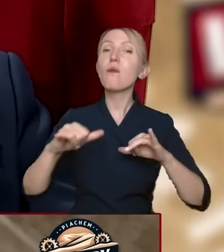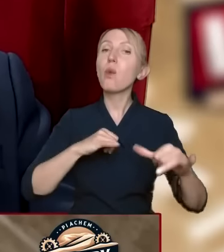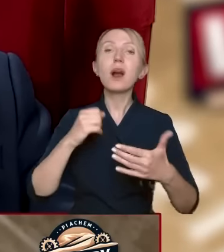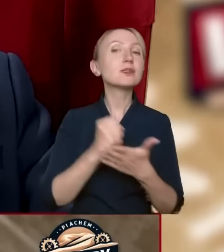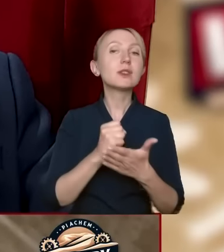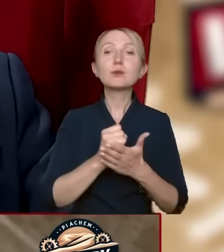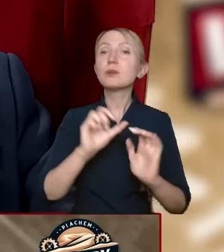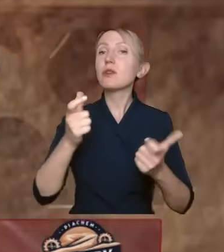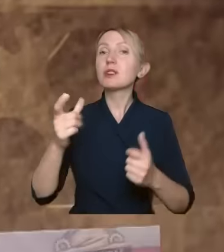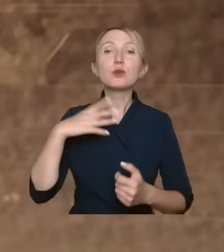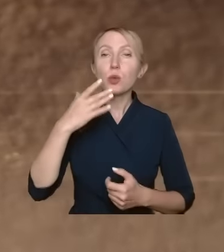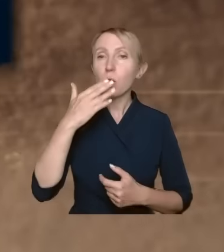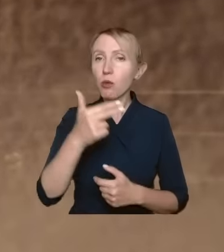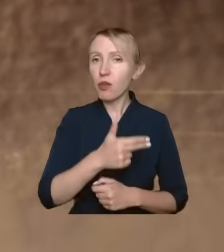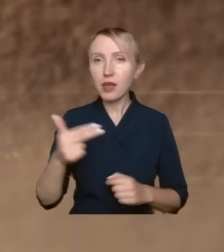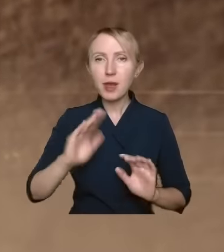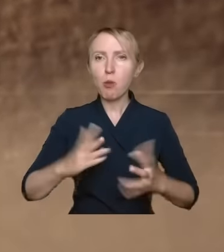Posłuchajmy.